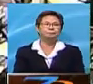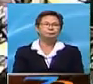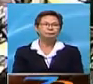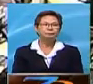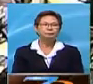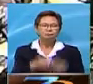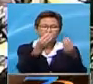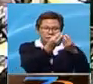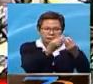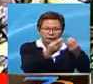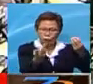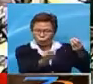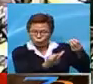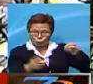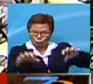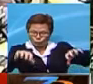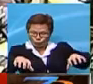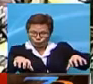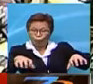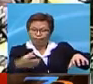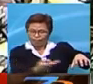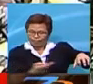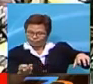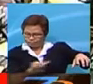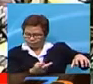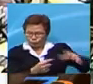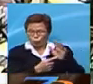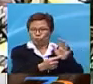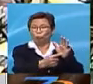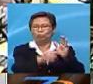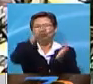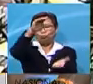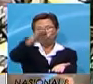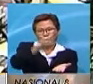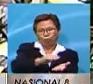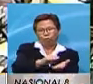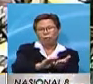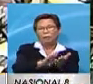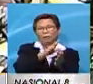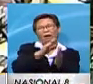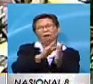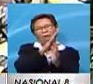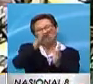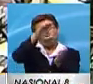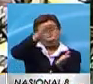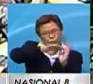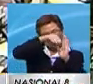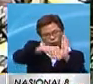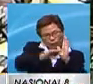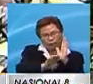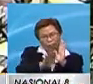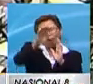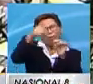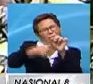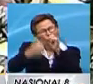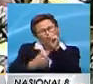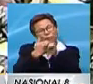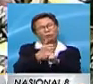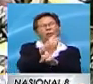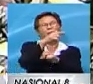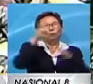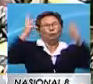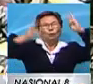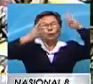Menurutnya, statistik kedua-dua kategori tersebut menunjukkan tren turun dan naik setiap tahun. Lebih membimbangkan,